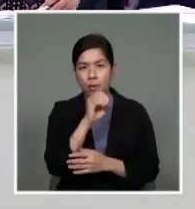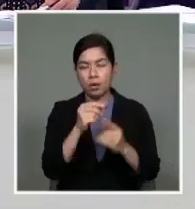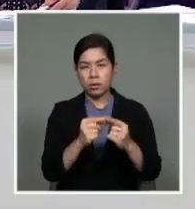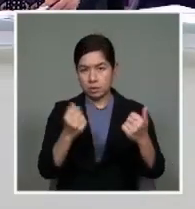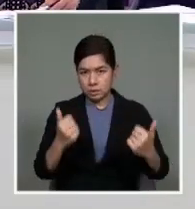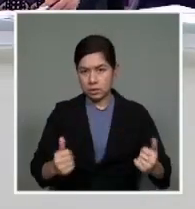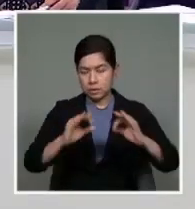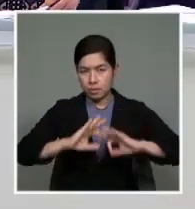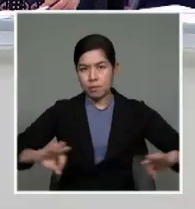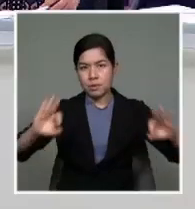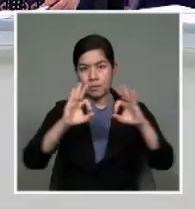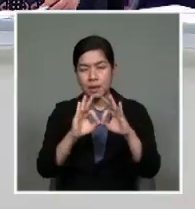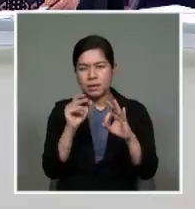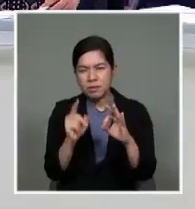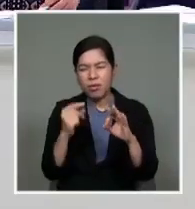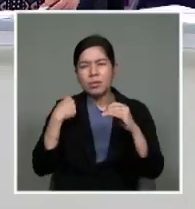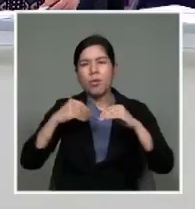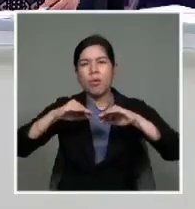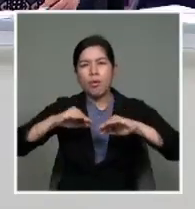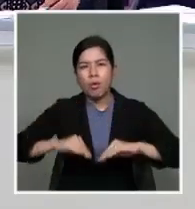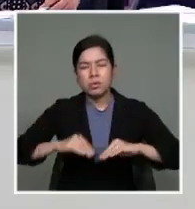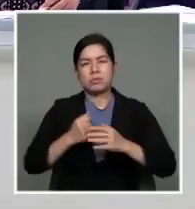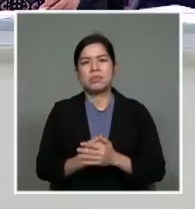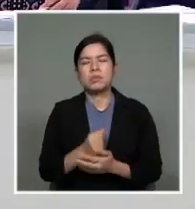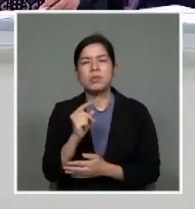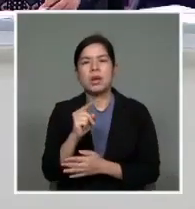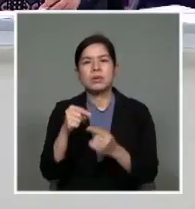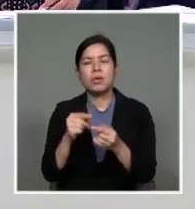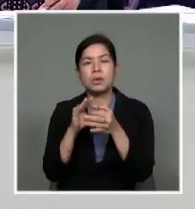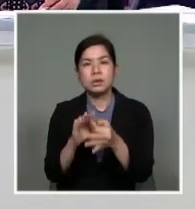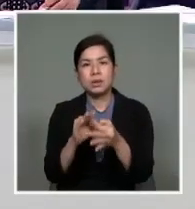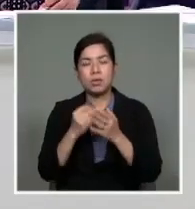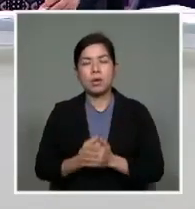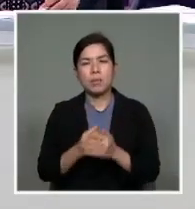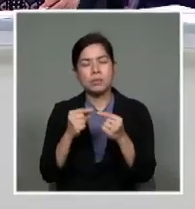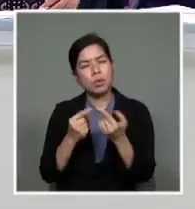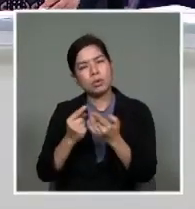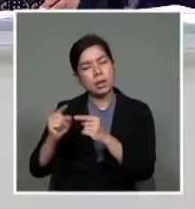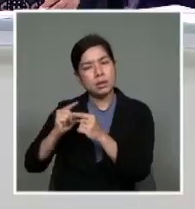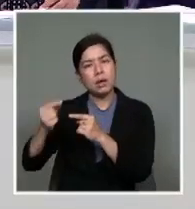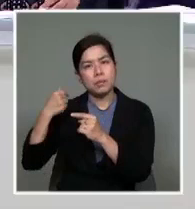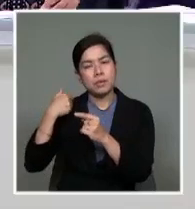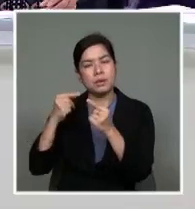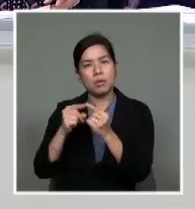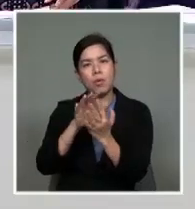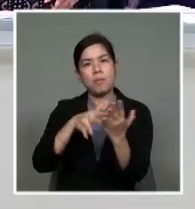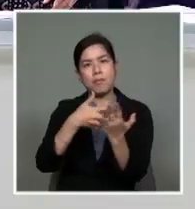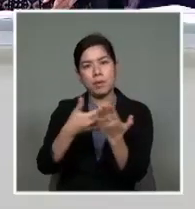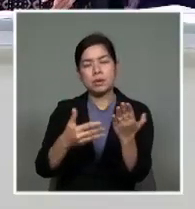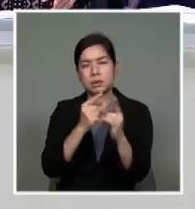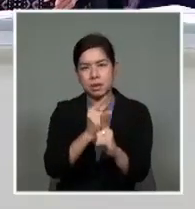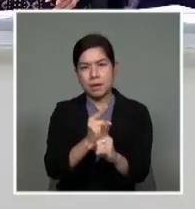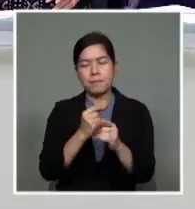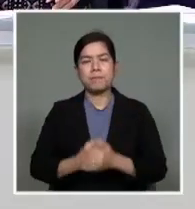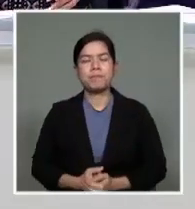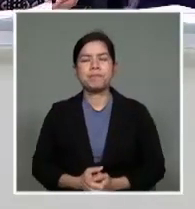จำเป็นเหมือนกันค่ะที่จะต้องลดราคาพาหรือ1สตางค์เพื่อที่จะซื้อใจเจ้าหนี้รับแผนลดหนี้แล้วก็แปลงหนี้เป็นทุนนะคะ